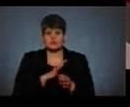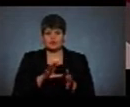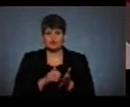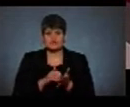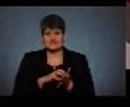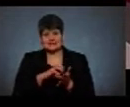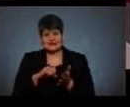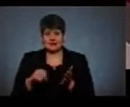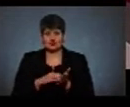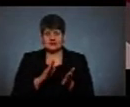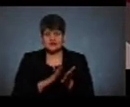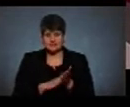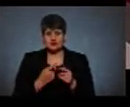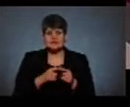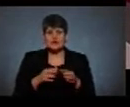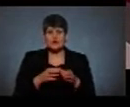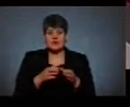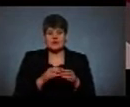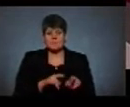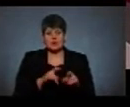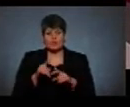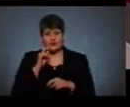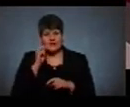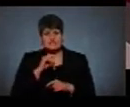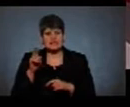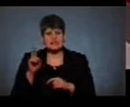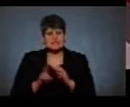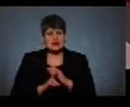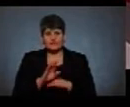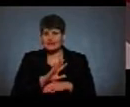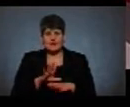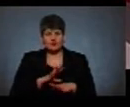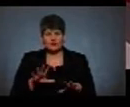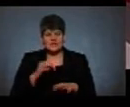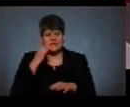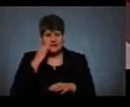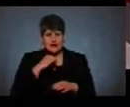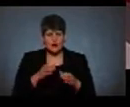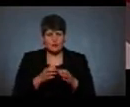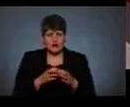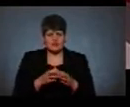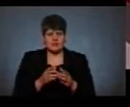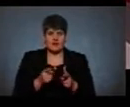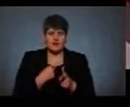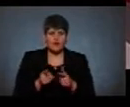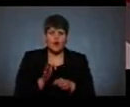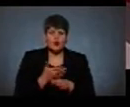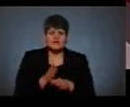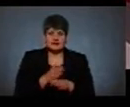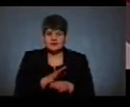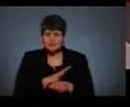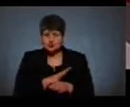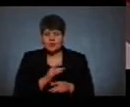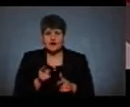це не громада, яка переходила в українську церкву, це не була стара громада. Вони просили, щоб це була або розділення громади, або